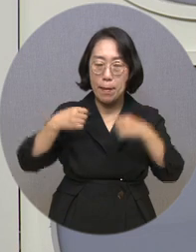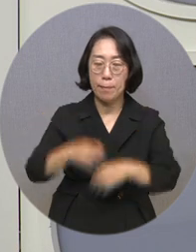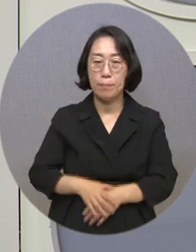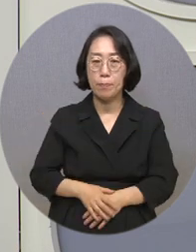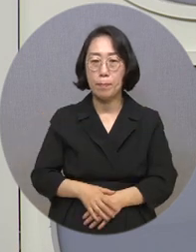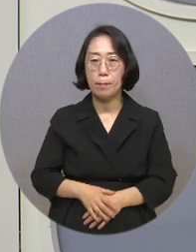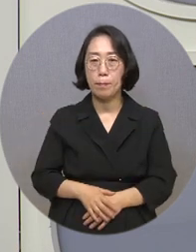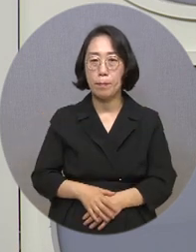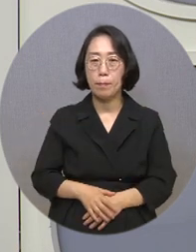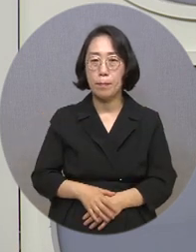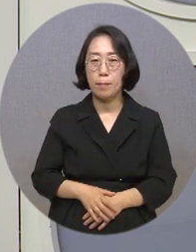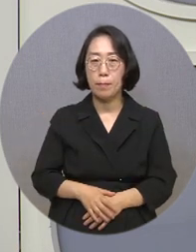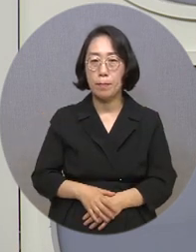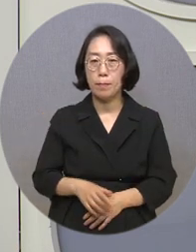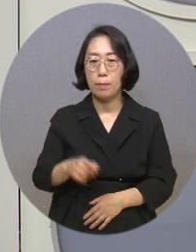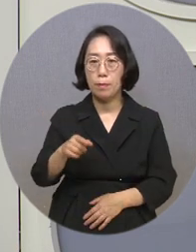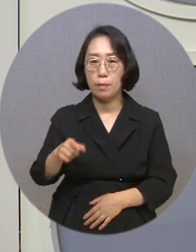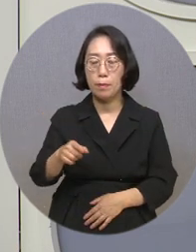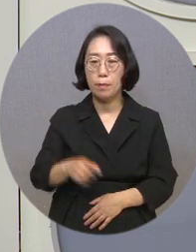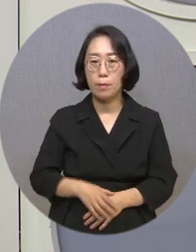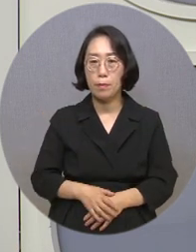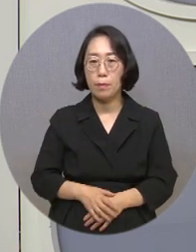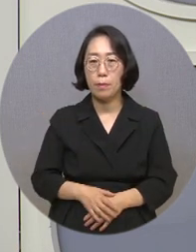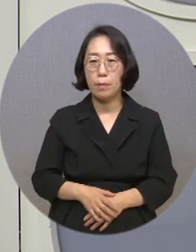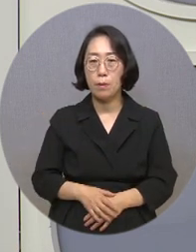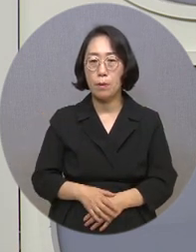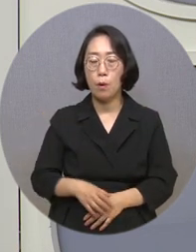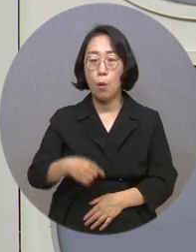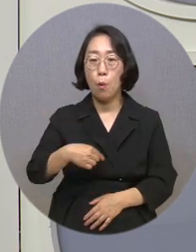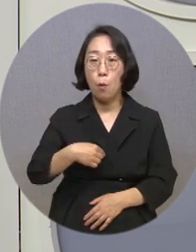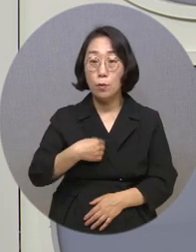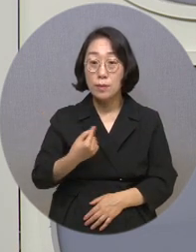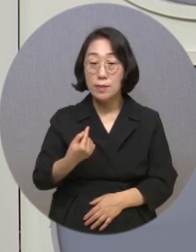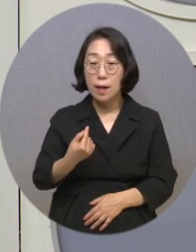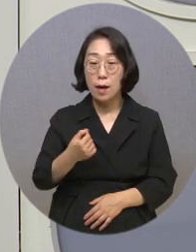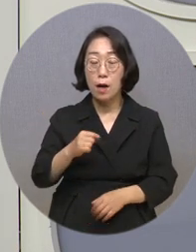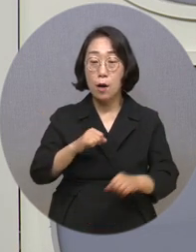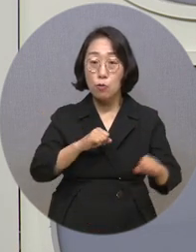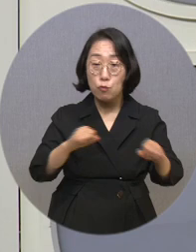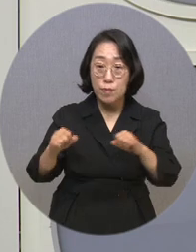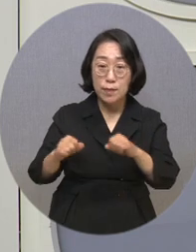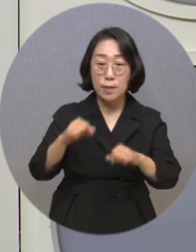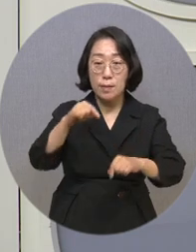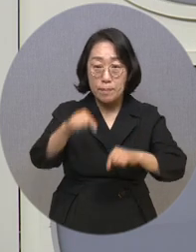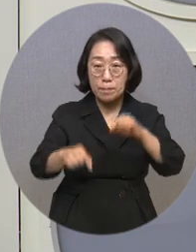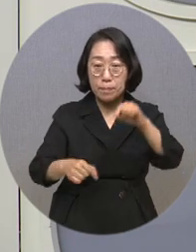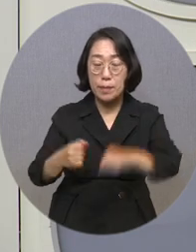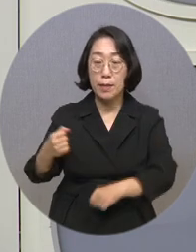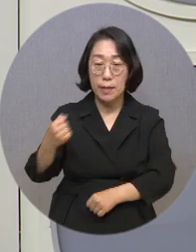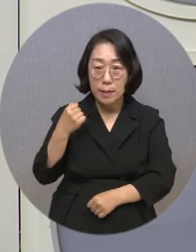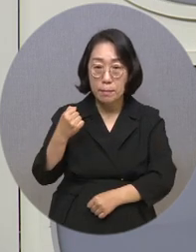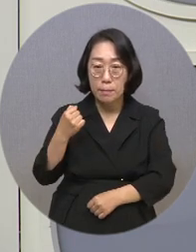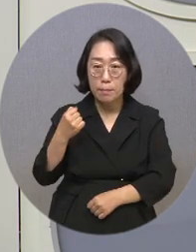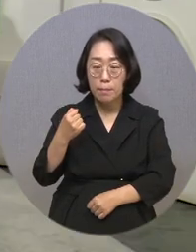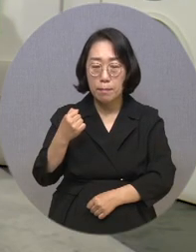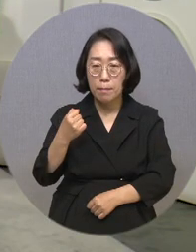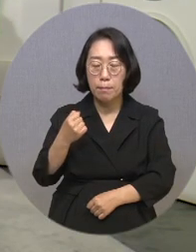왜냐하면 잔재되어 있는 힘, 움직일 수 있는 힘이 있을 때까지는 우리가 다 움직일 수 있게끔